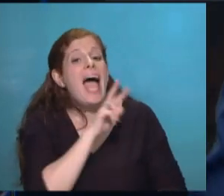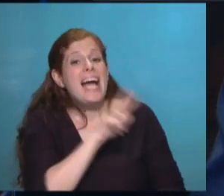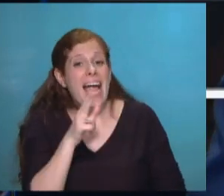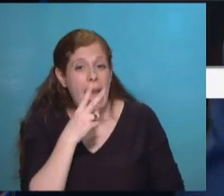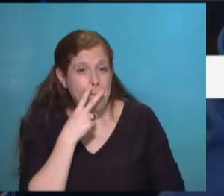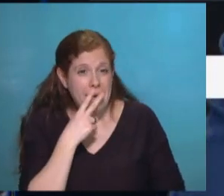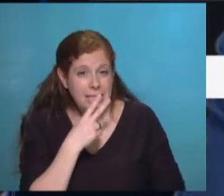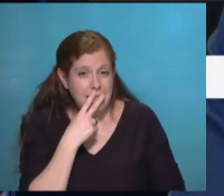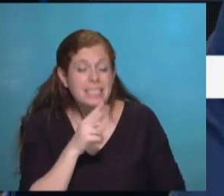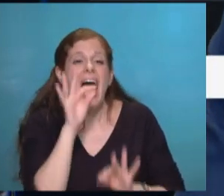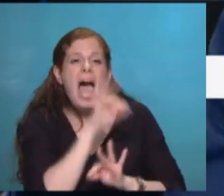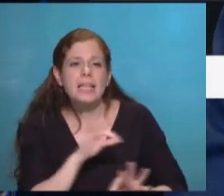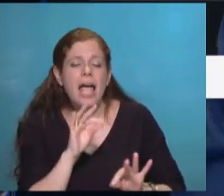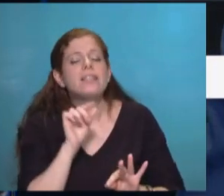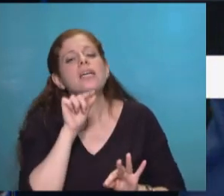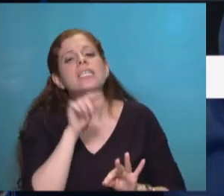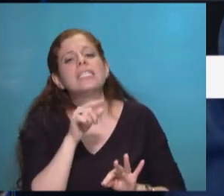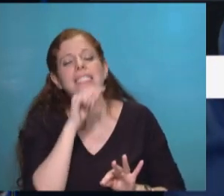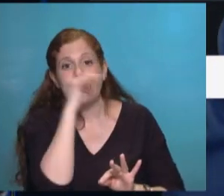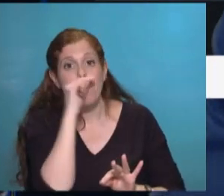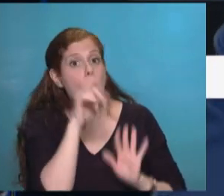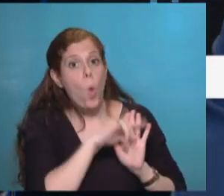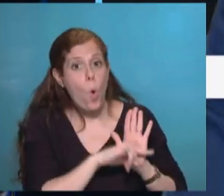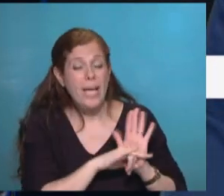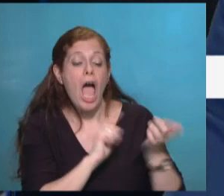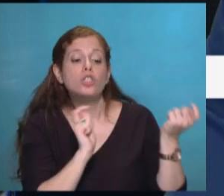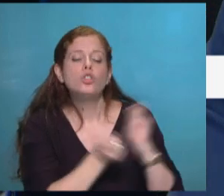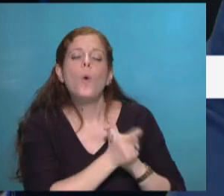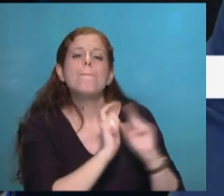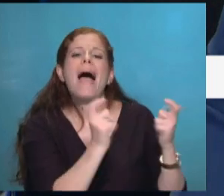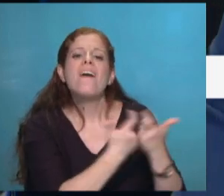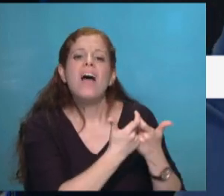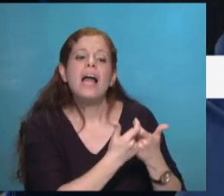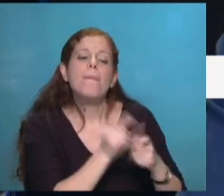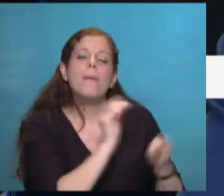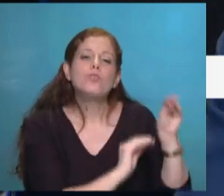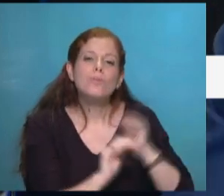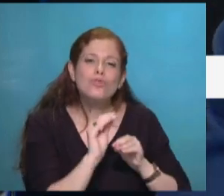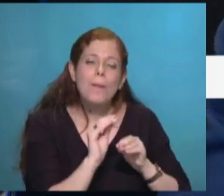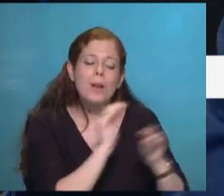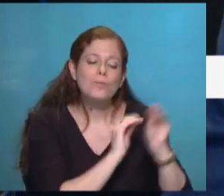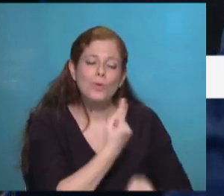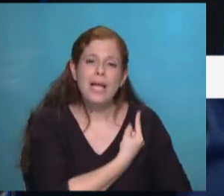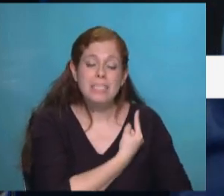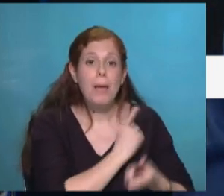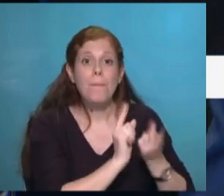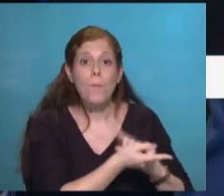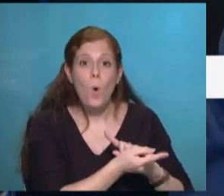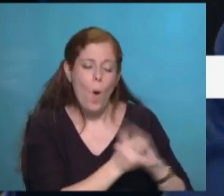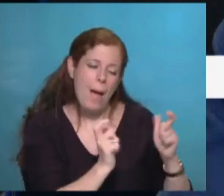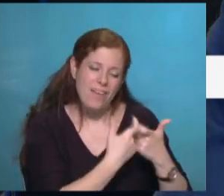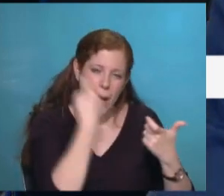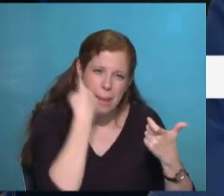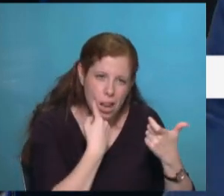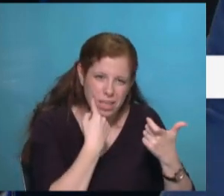בחוק כסם שהוא לא חוקי. השינוי הוא באכיפה כלפי משתמשים לשימוש עצמי, במקום אכיפה פלילית, כתב